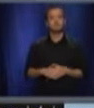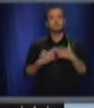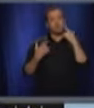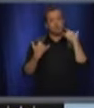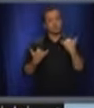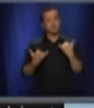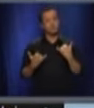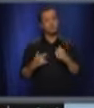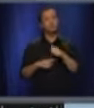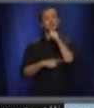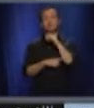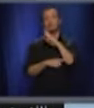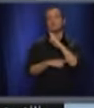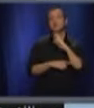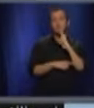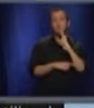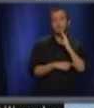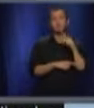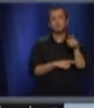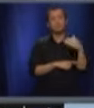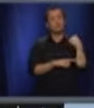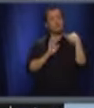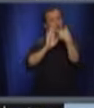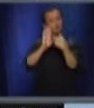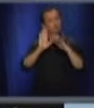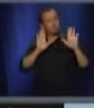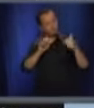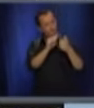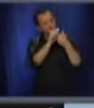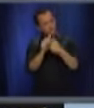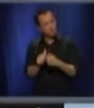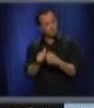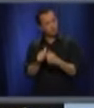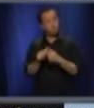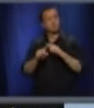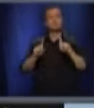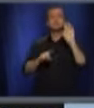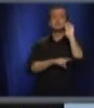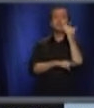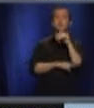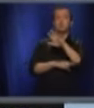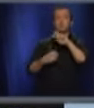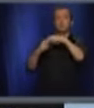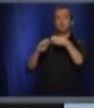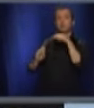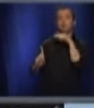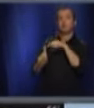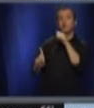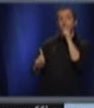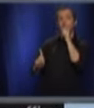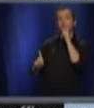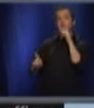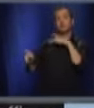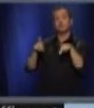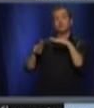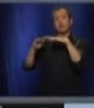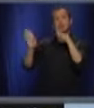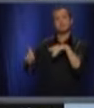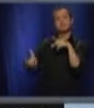de surveiller les rassemblements privés? Bon, les bars, les restaurants suivent les protocoles, mais il semble que le problème, ce sont les rassemblements